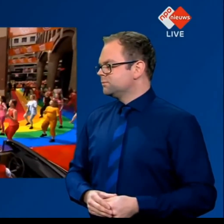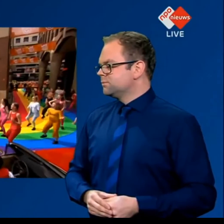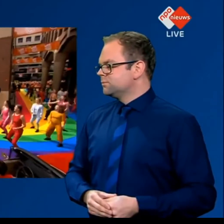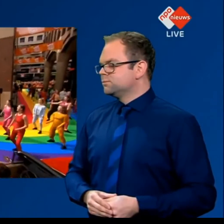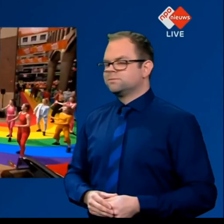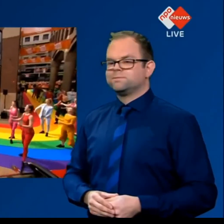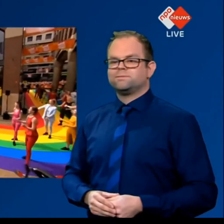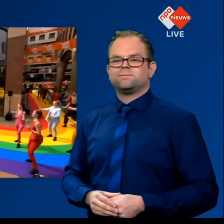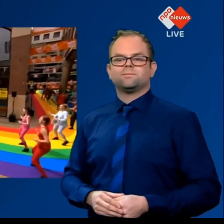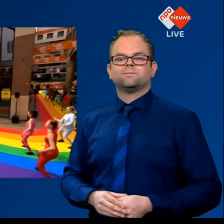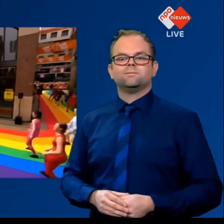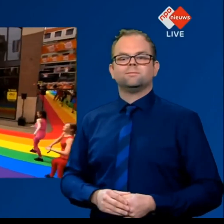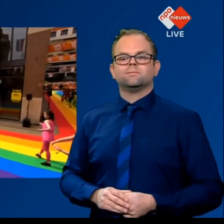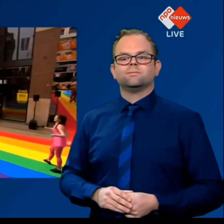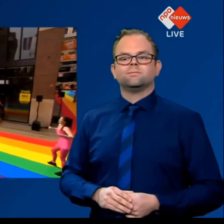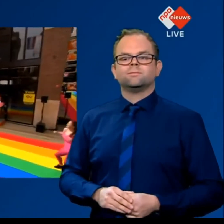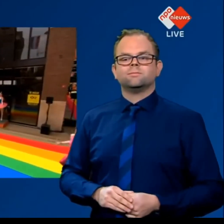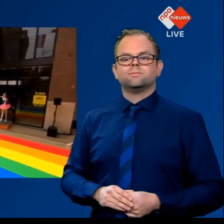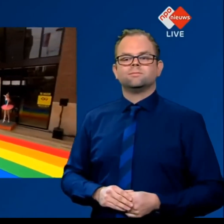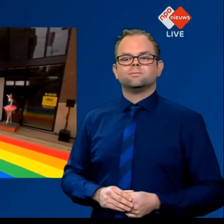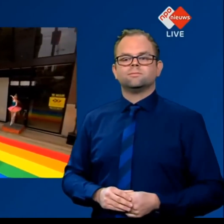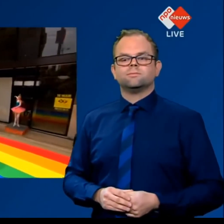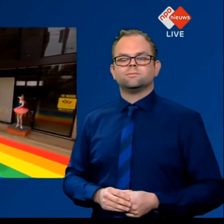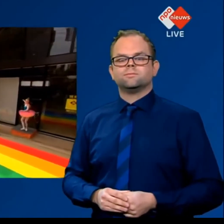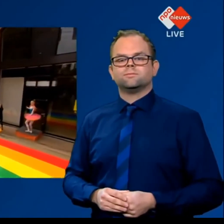Kent u misschien, komt uit de film La La Land.